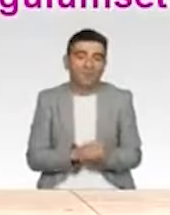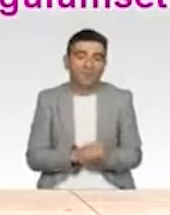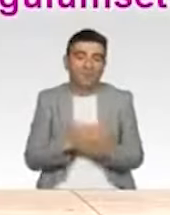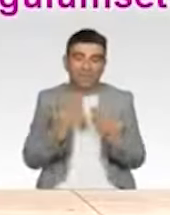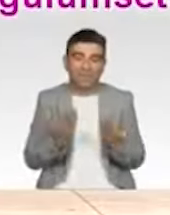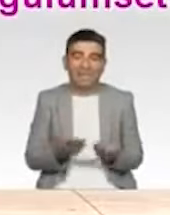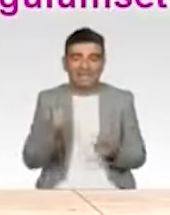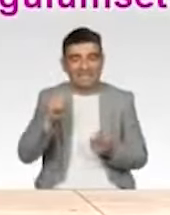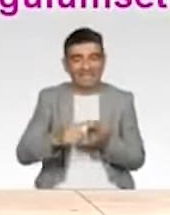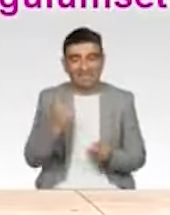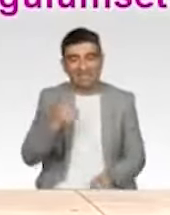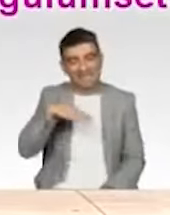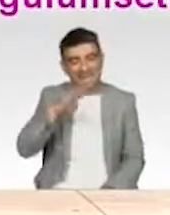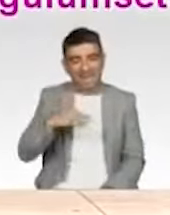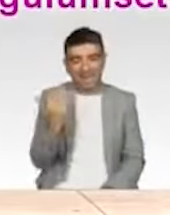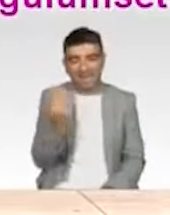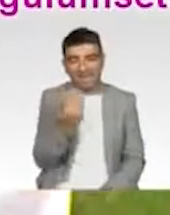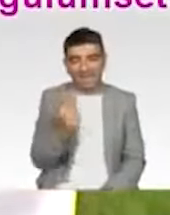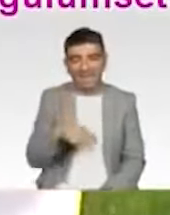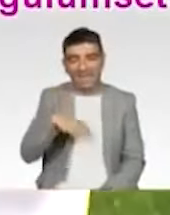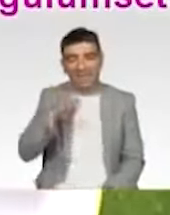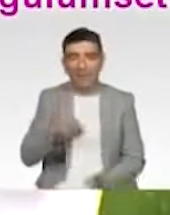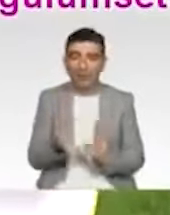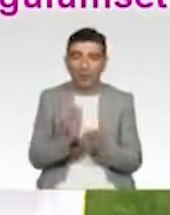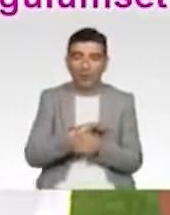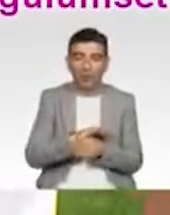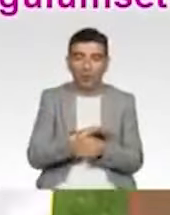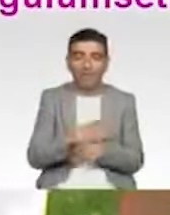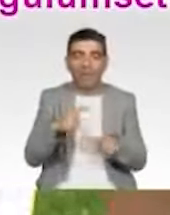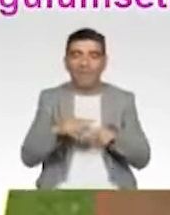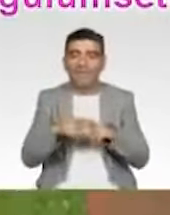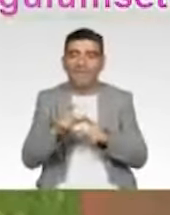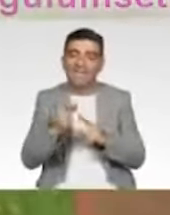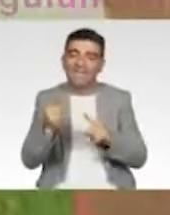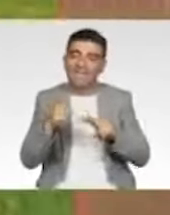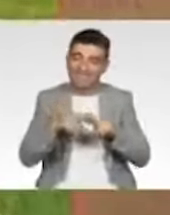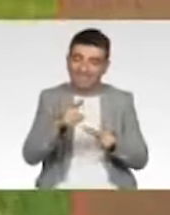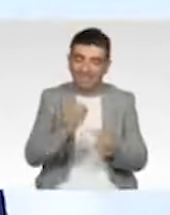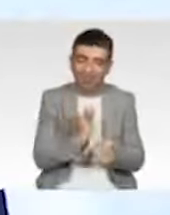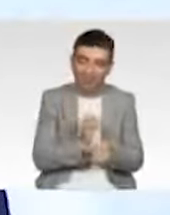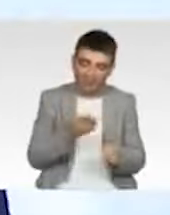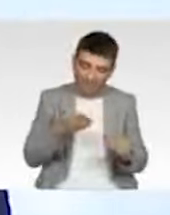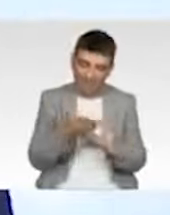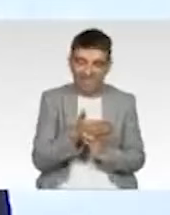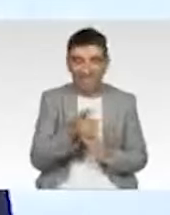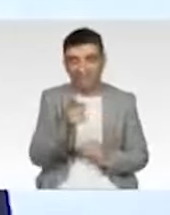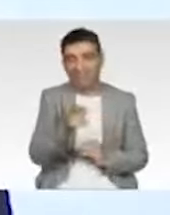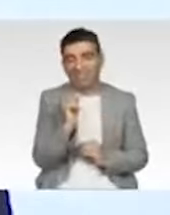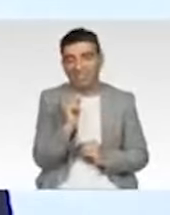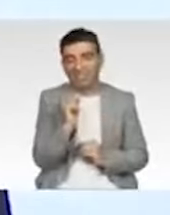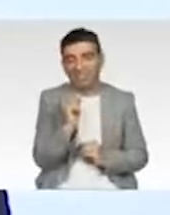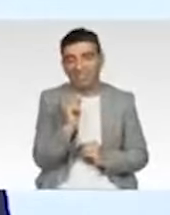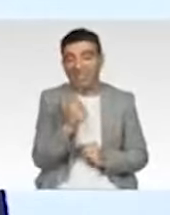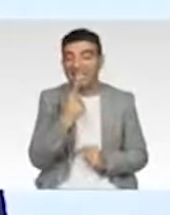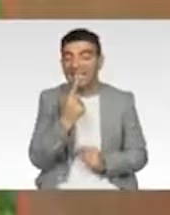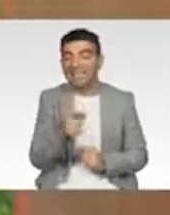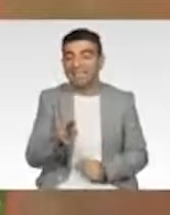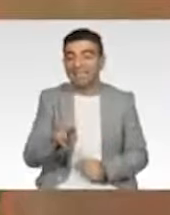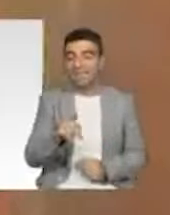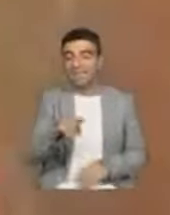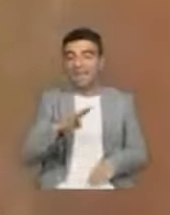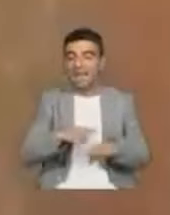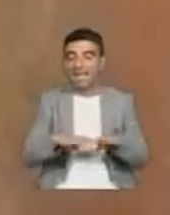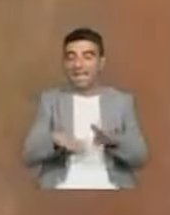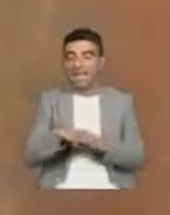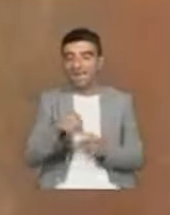Peki kısa bir reklama gideceğiz. Reklamlardan sonra Fadile'yi de mutfağa alacağız. Ezgi'ye birlikte yemeklerini yapacak. Dediğim gibi